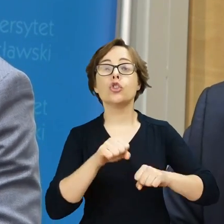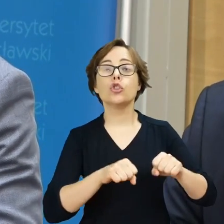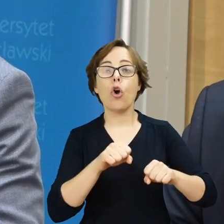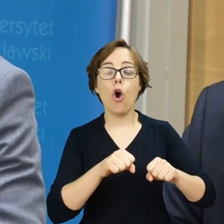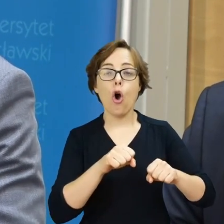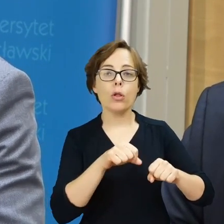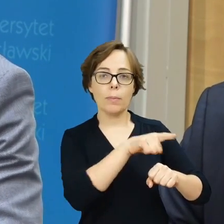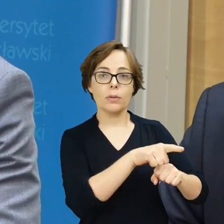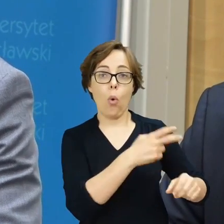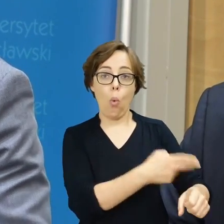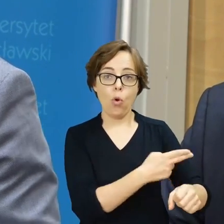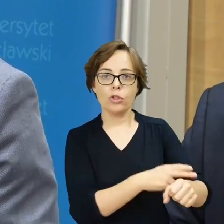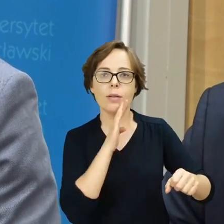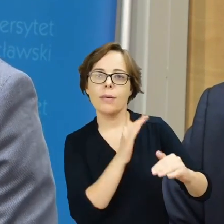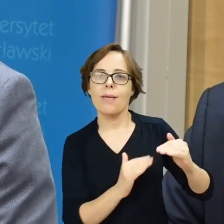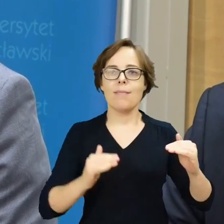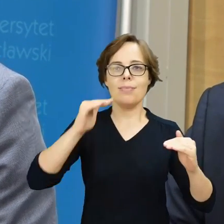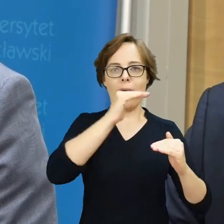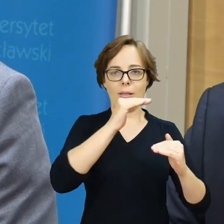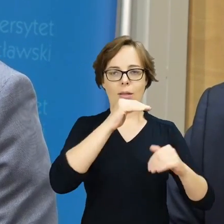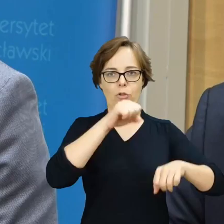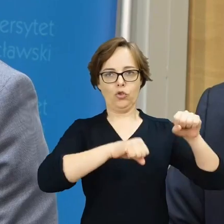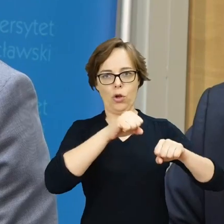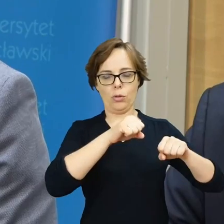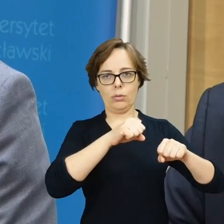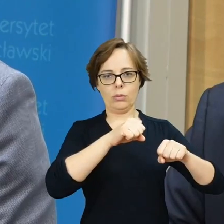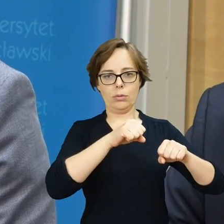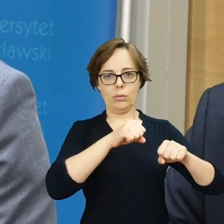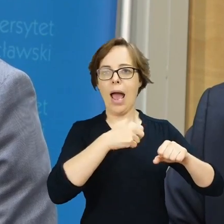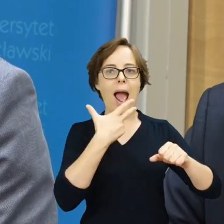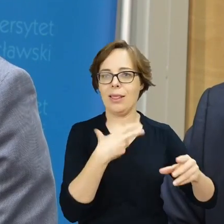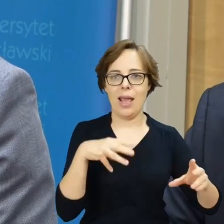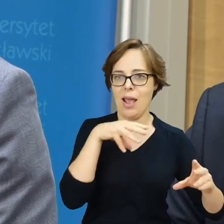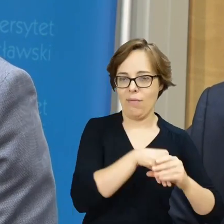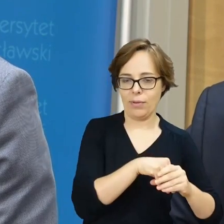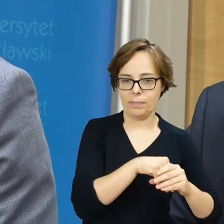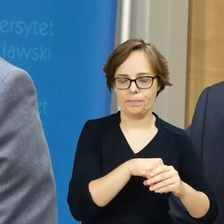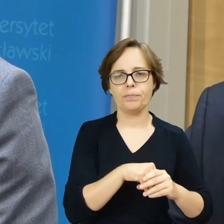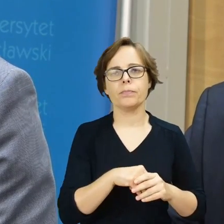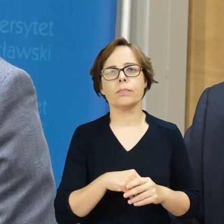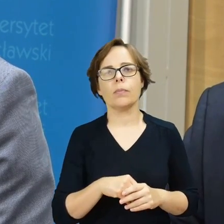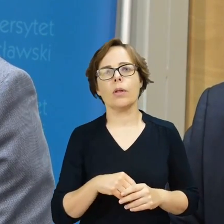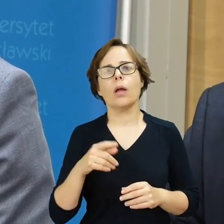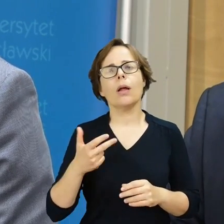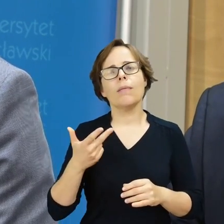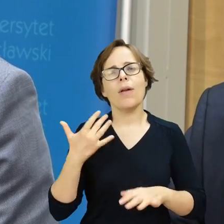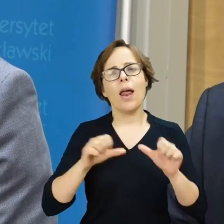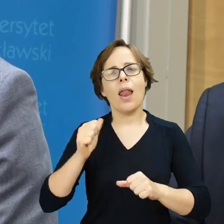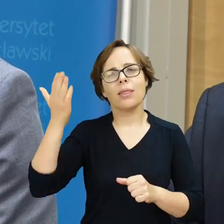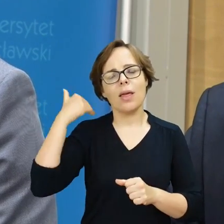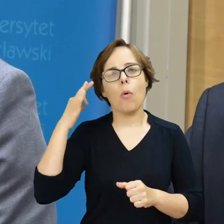administracji. Bo od nas się oczekuje i tutaj były badania w Krakowie takie prowadzone lata temu pani profesor nad